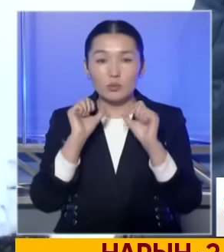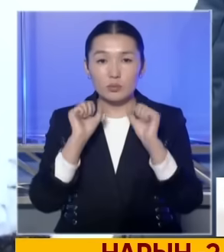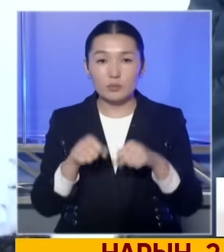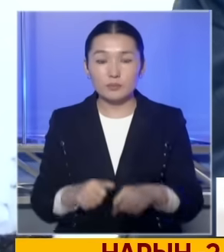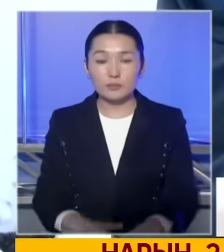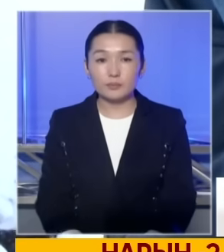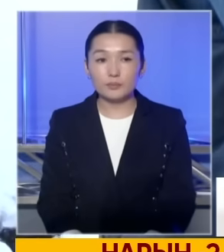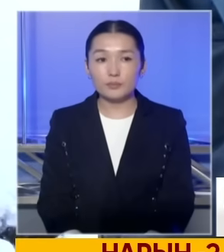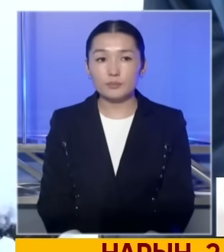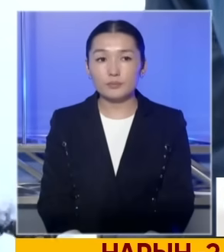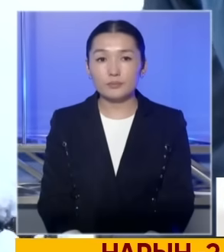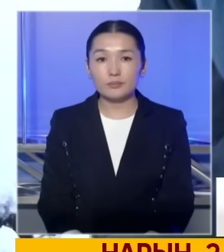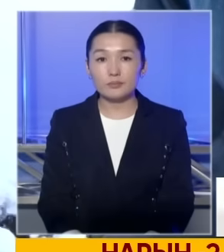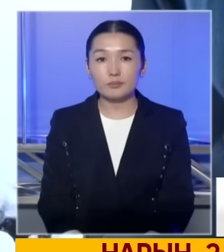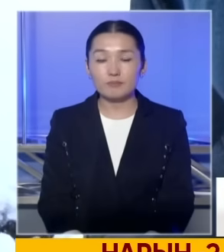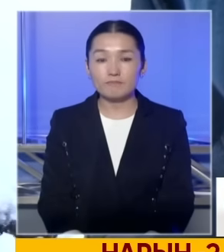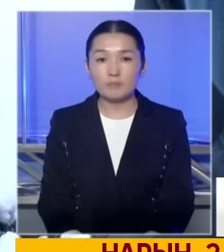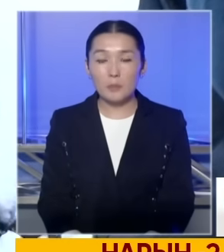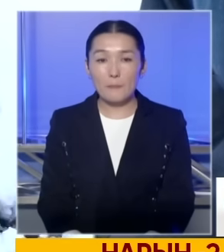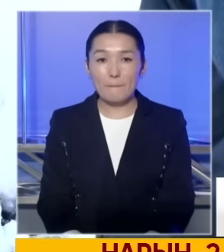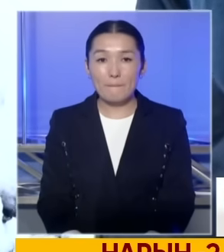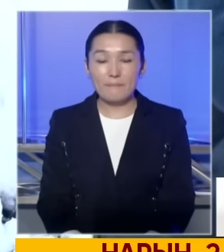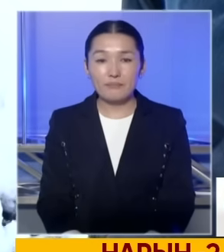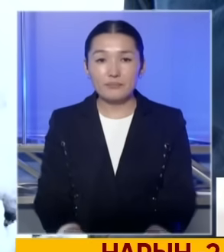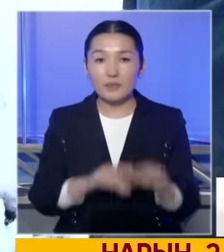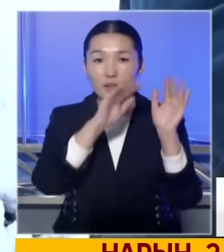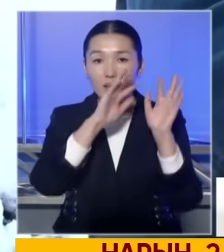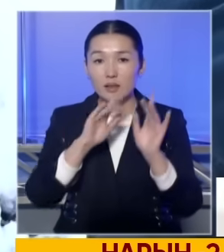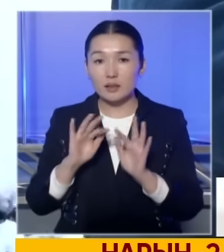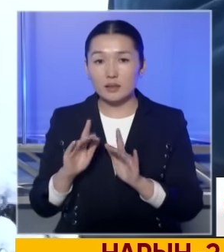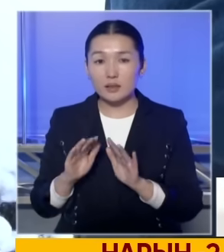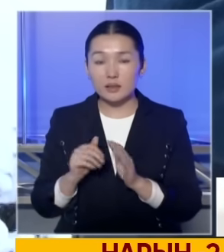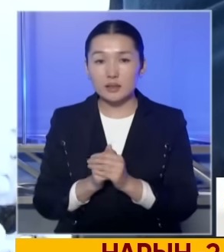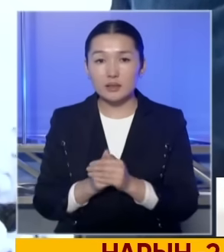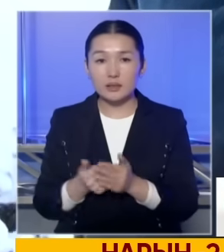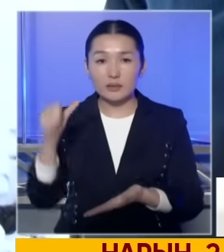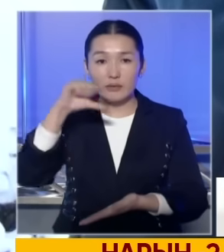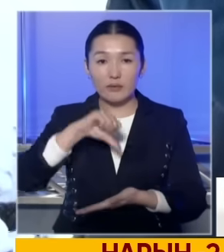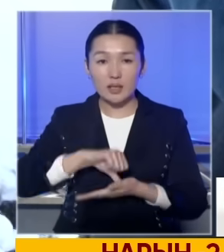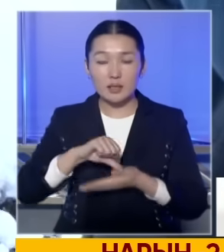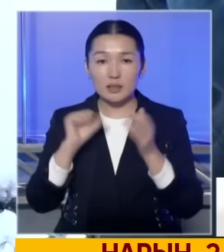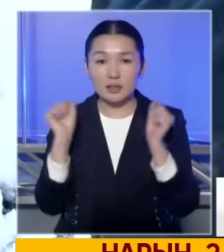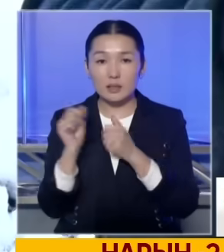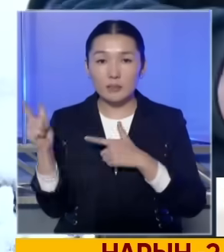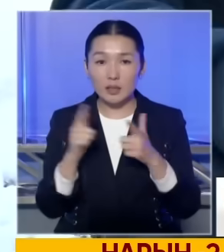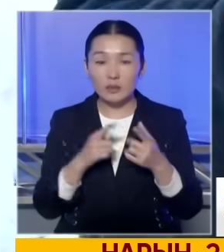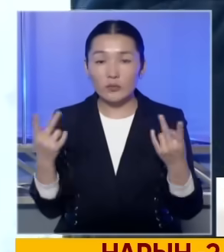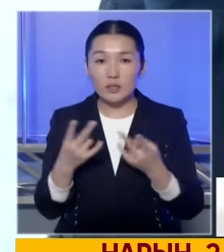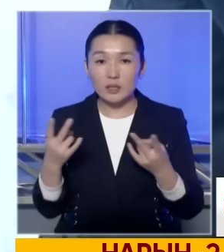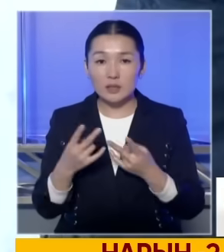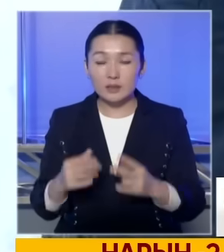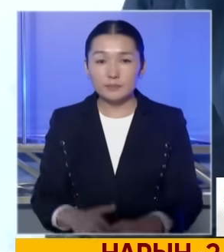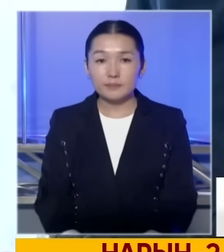Кыш абасы даярдыкты кандан жүрбөсөк болбойт. Үйүбүздө жатканда мындай зарыгышыбыз